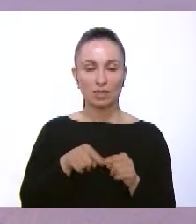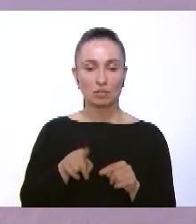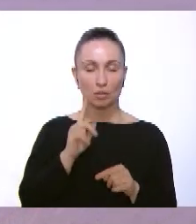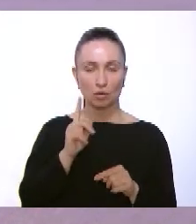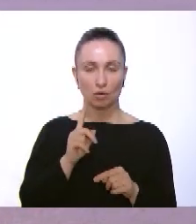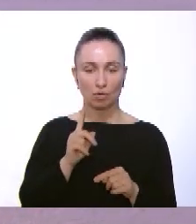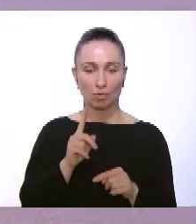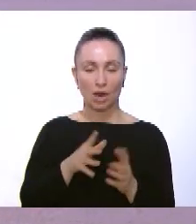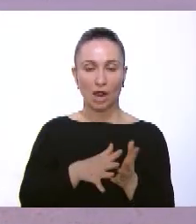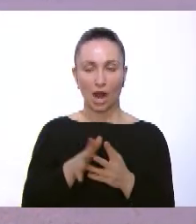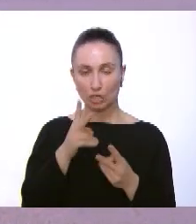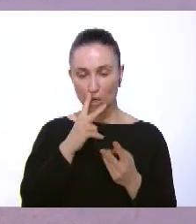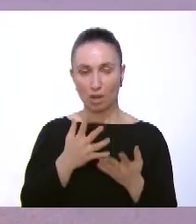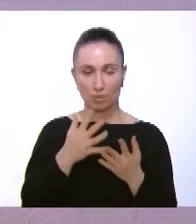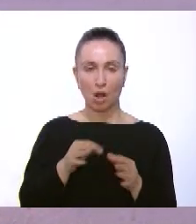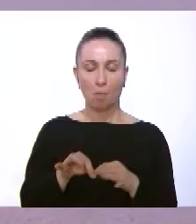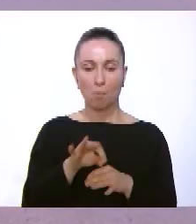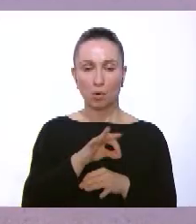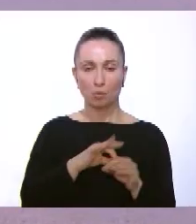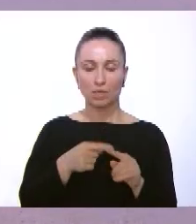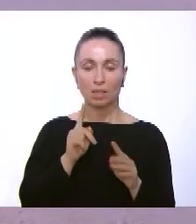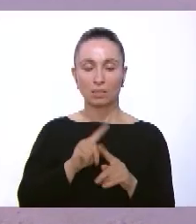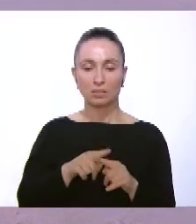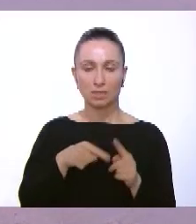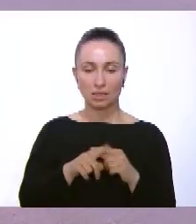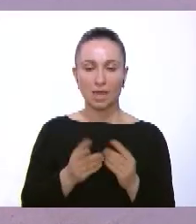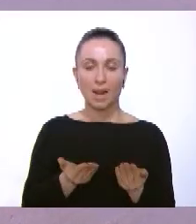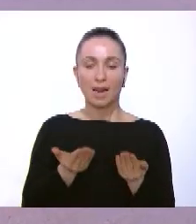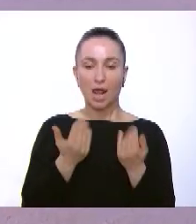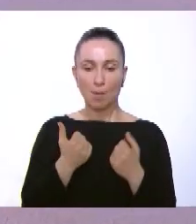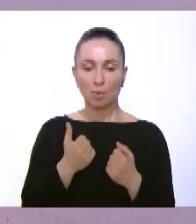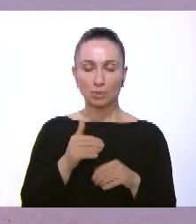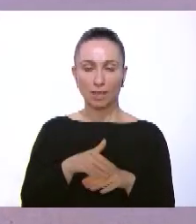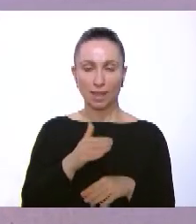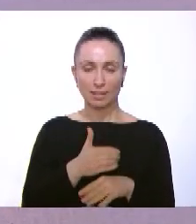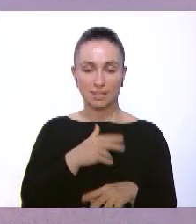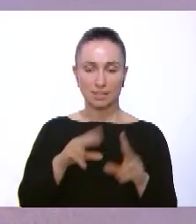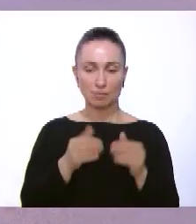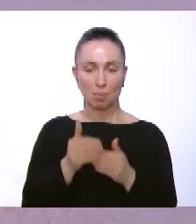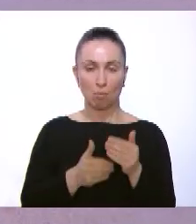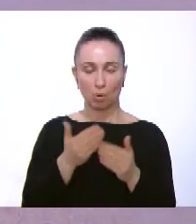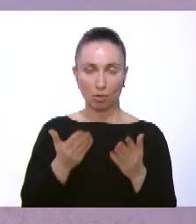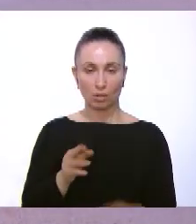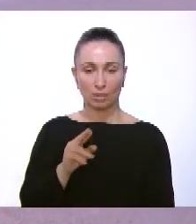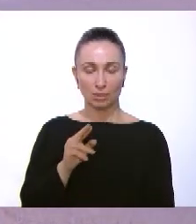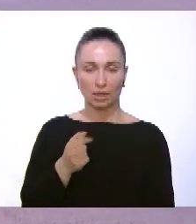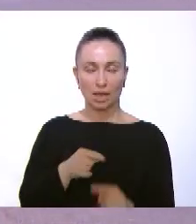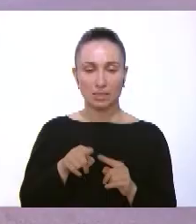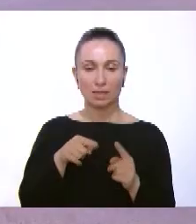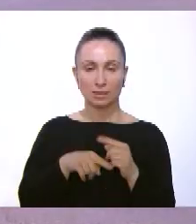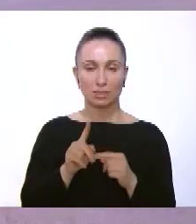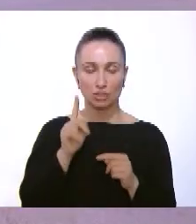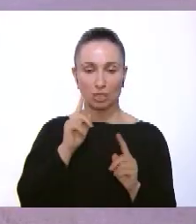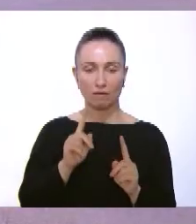ნიშნავს ხარჯთეფექტურობას პროექტის, ეს ნიშნავს გამოსავლების კეთილსაიმედოობას და პროგრესს და ეს